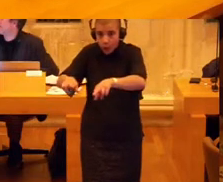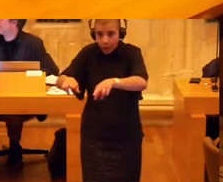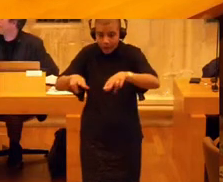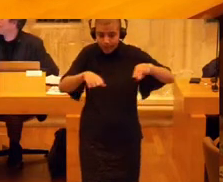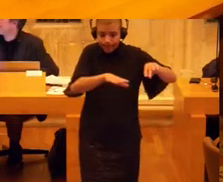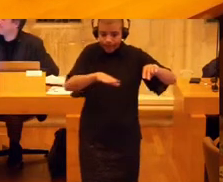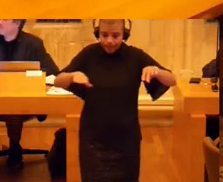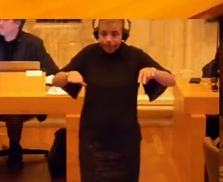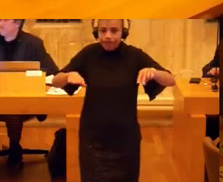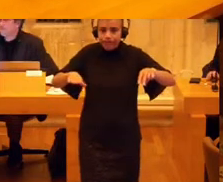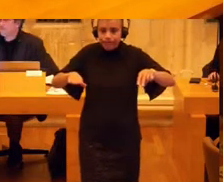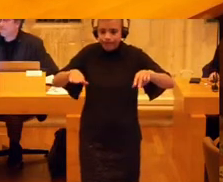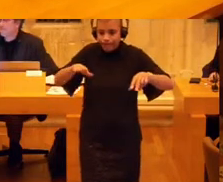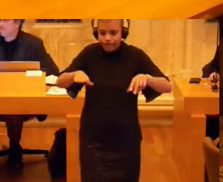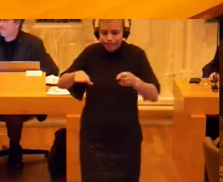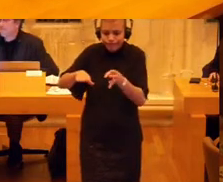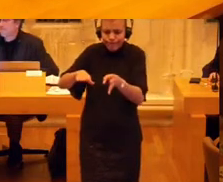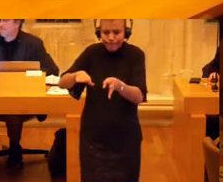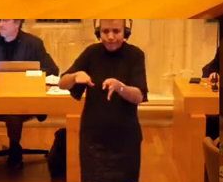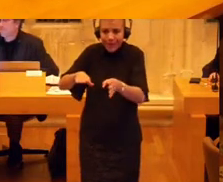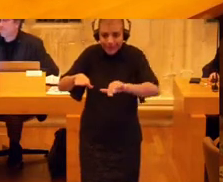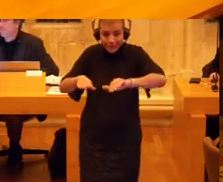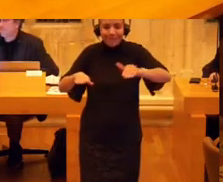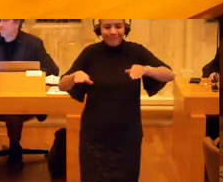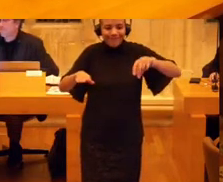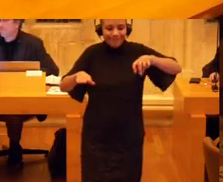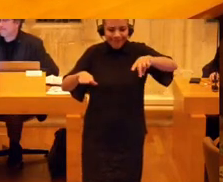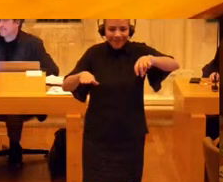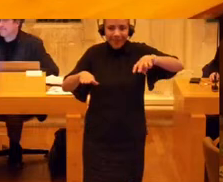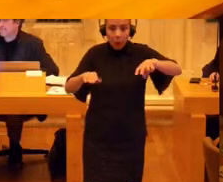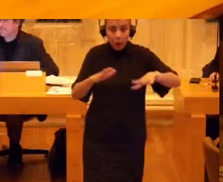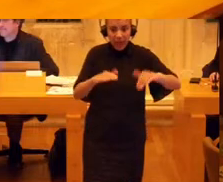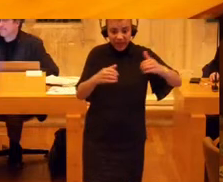pas, enfin, le conflit piéton-vélo, il est réduit. Et si l'espace vert, enfin, les arbres étaient entre les deux,